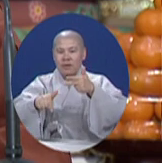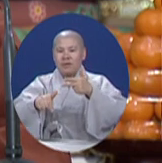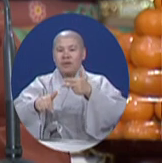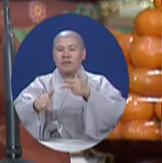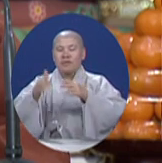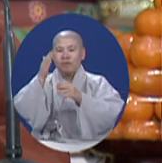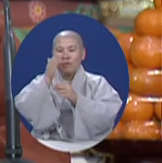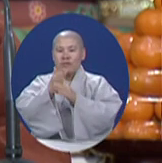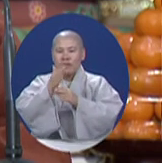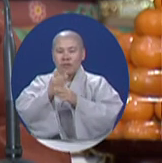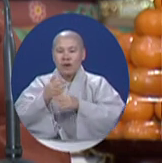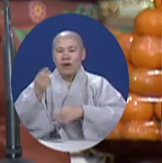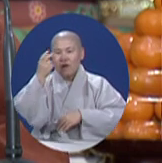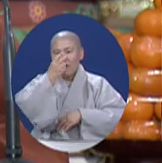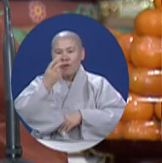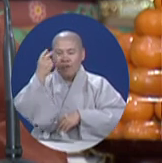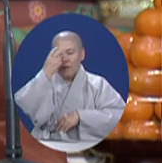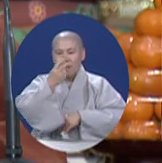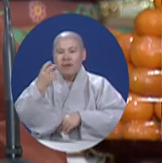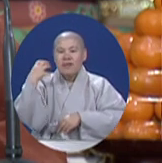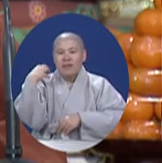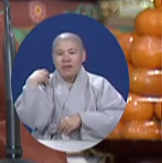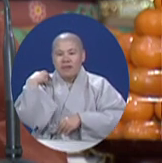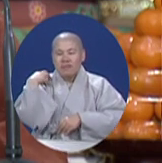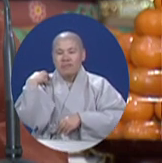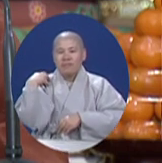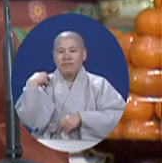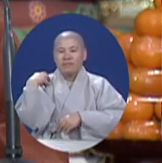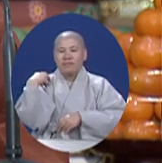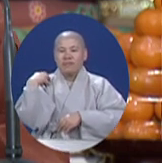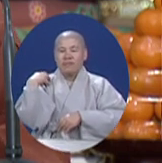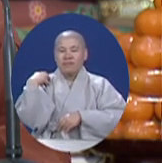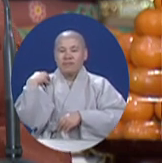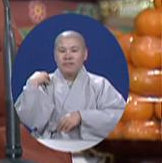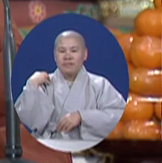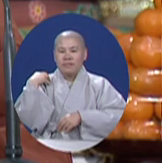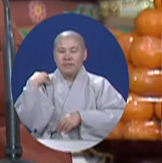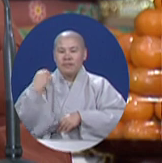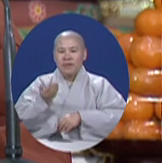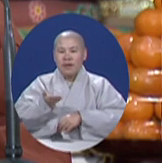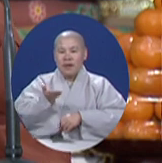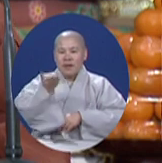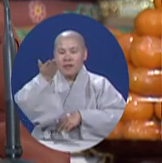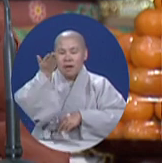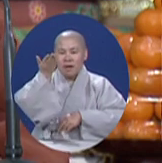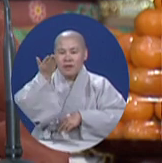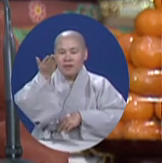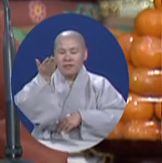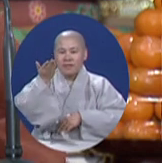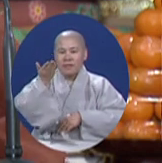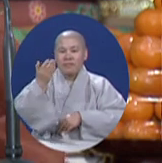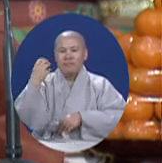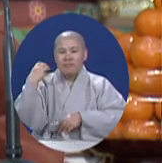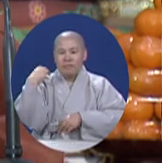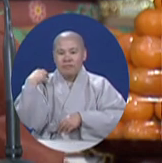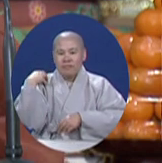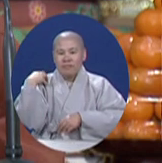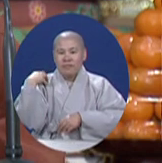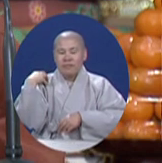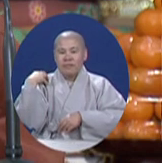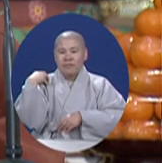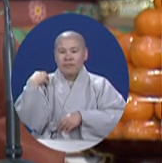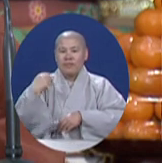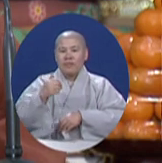중간 관리 소임이 있습니다. 그다음에 이제 상소임이라고 그러면